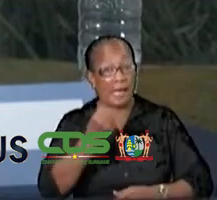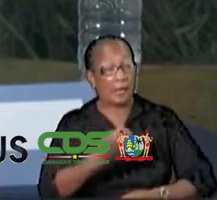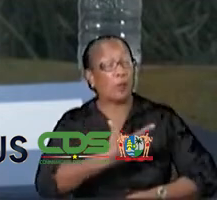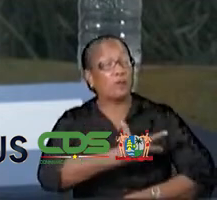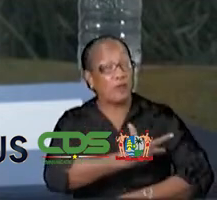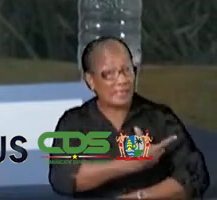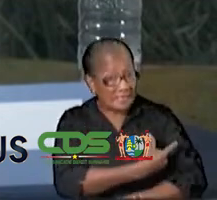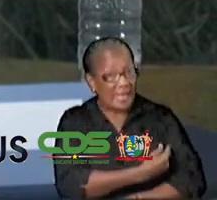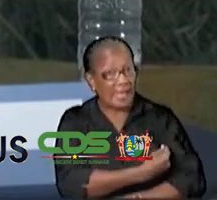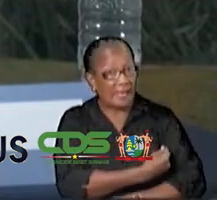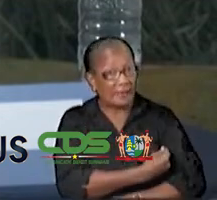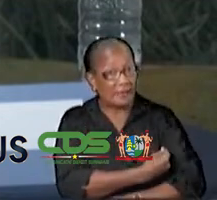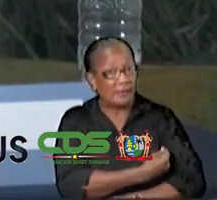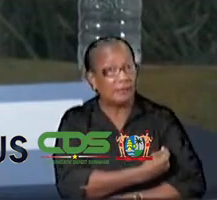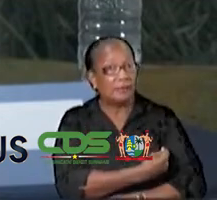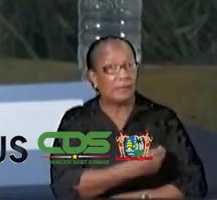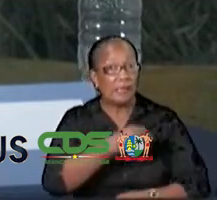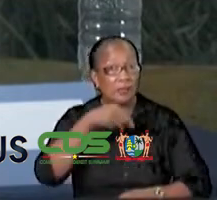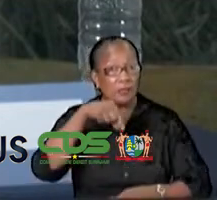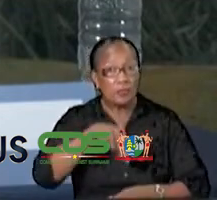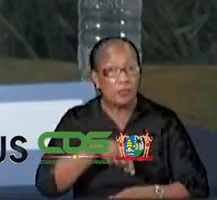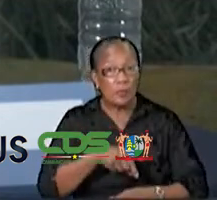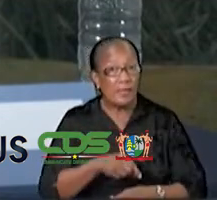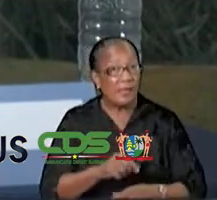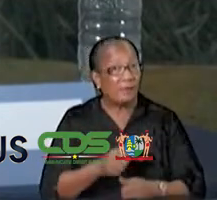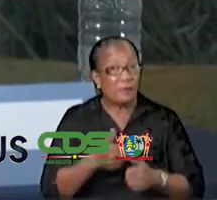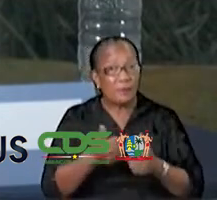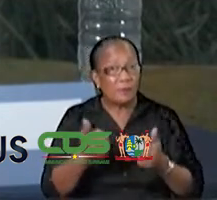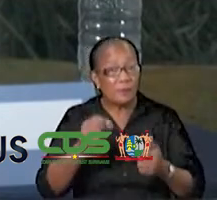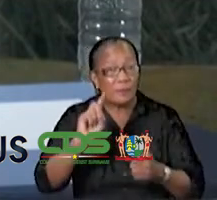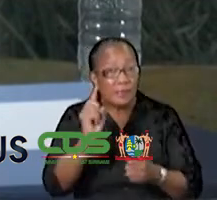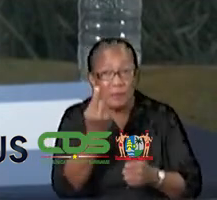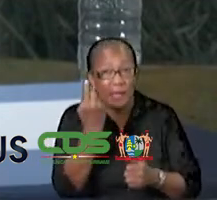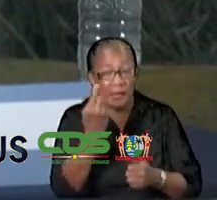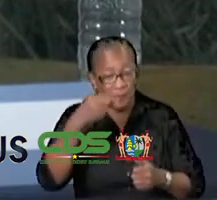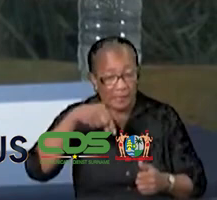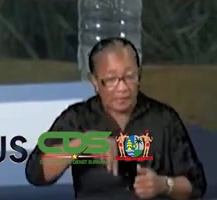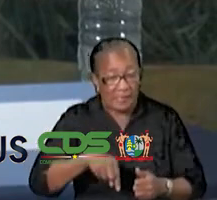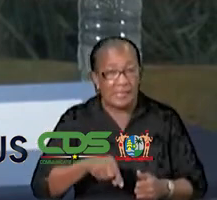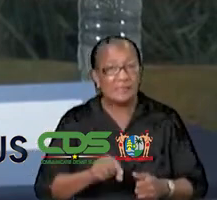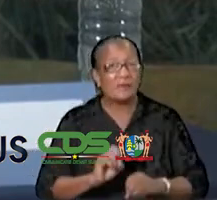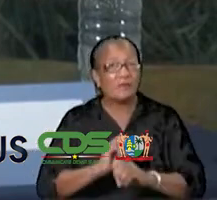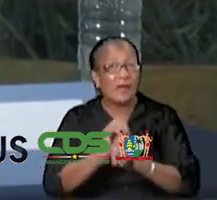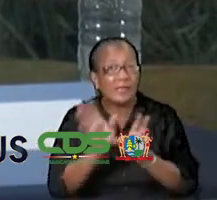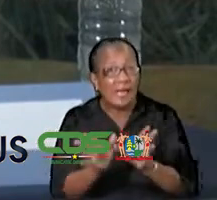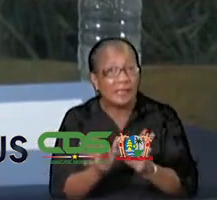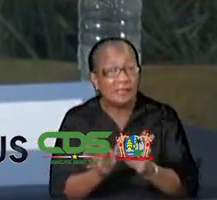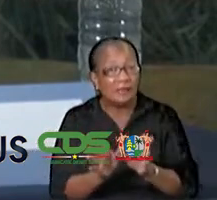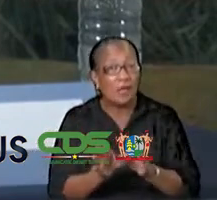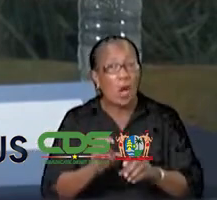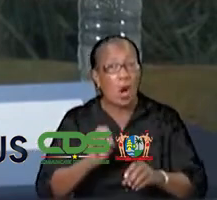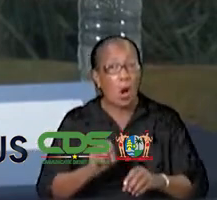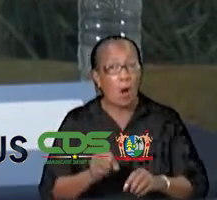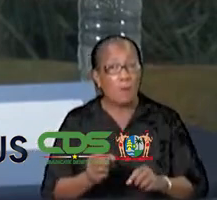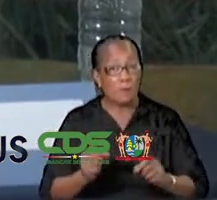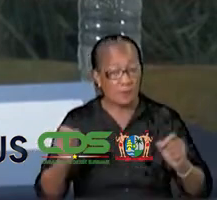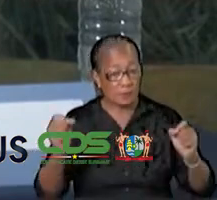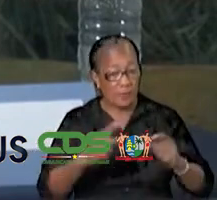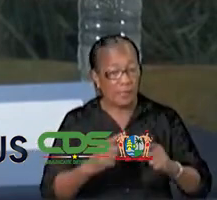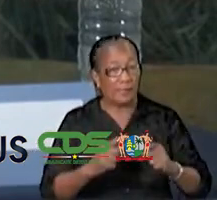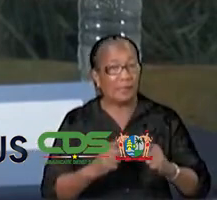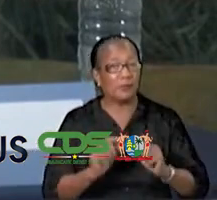zeggen, het vaccin is er nu niet eens meer primair met deze varianten om de besmetting te voorkomen. Want die zien we oplopen